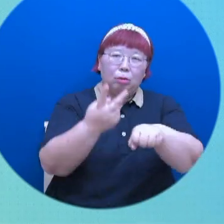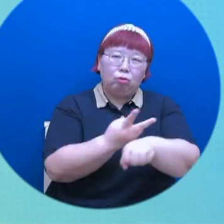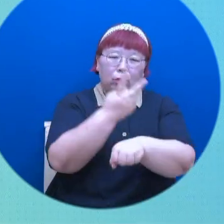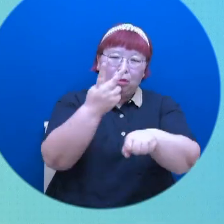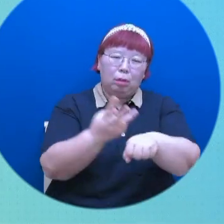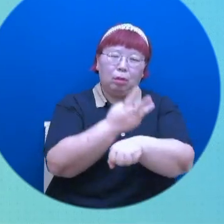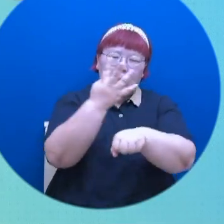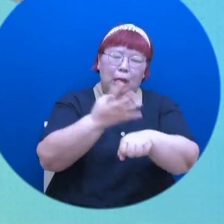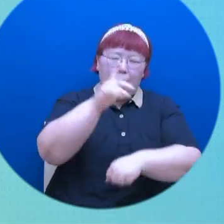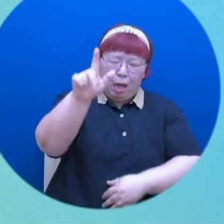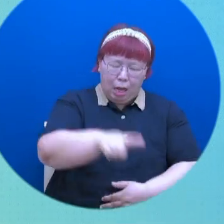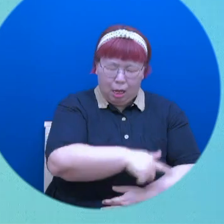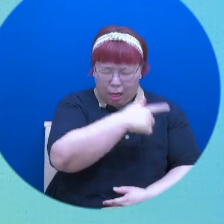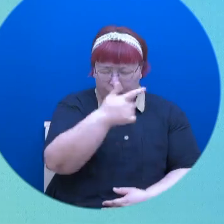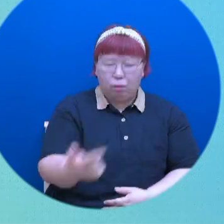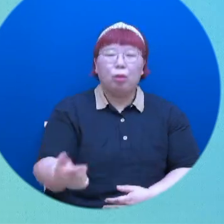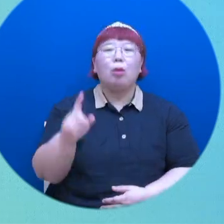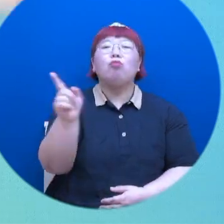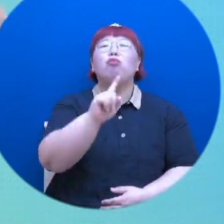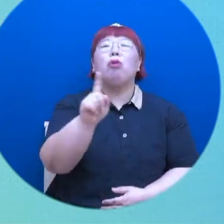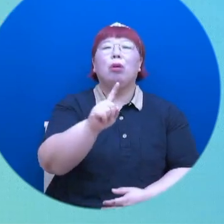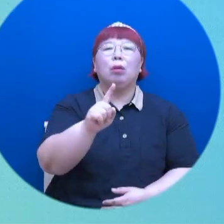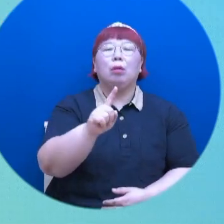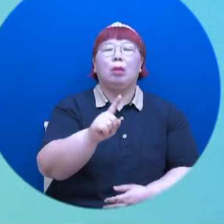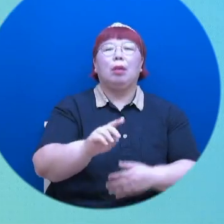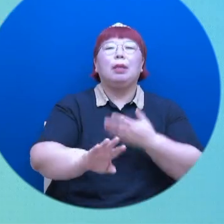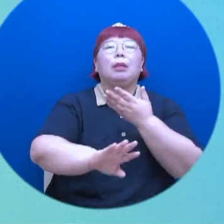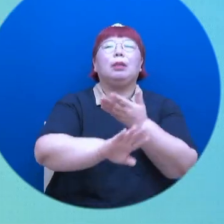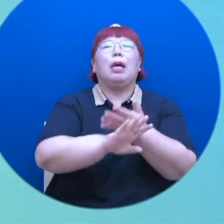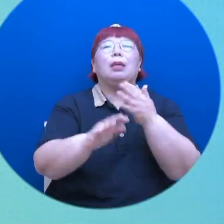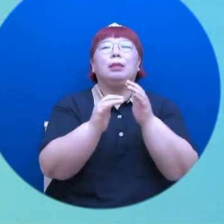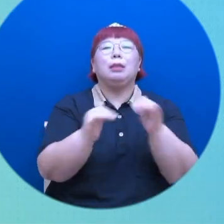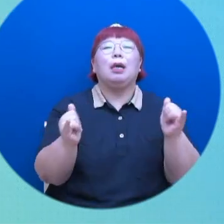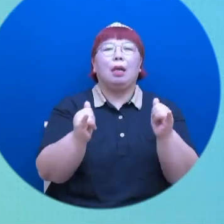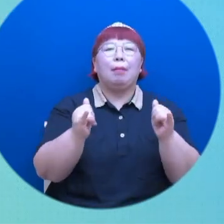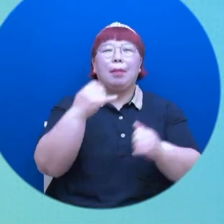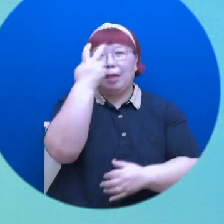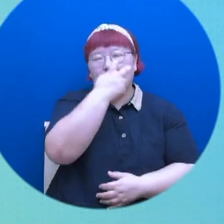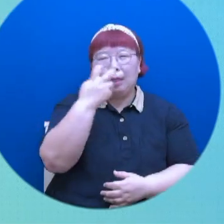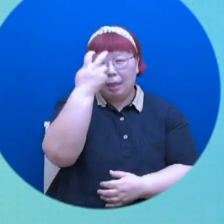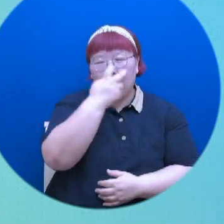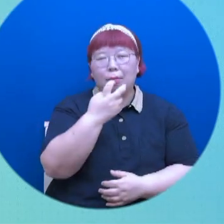아니 하루 종일 무엇을 관찰합니까? 다른 사람들의 삶,